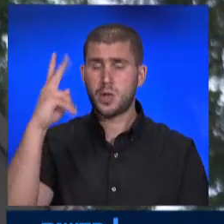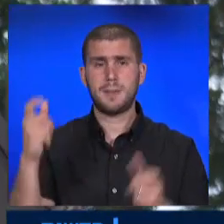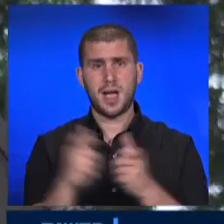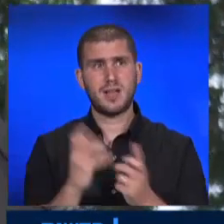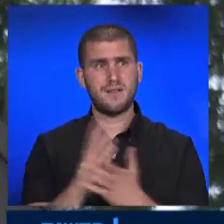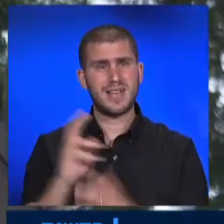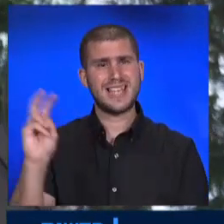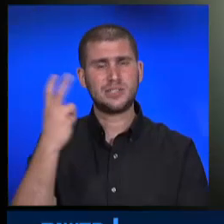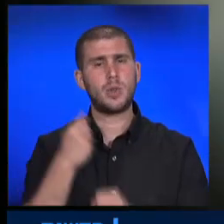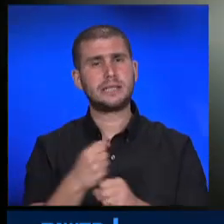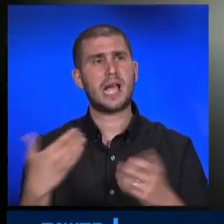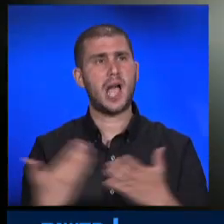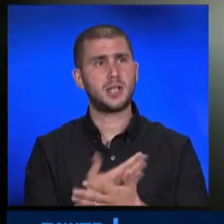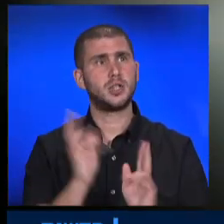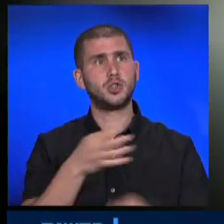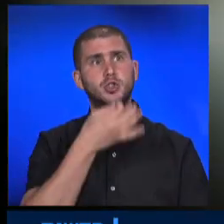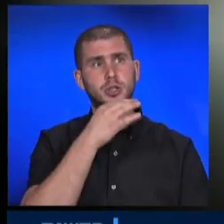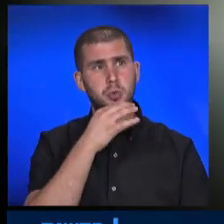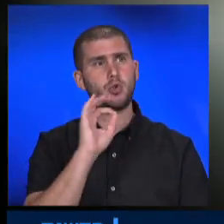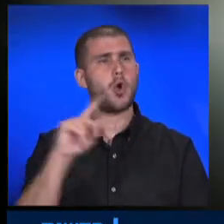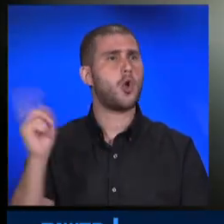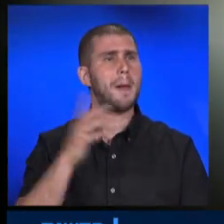נציג חדש. יש שיפור ושדרוג של כל